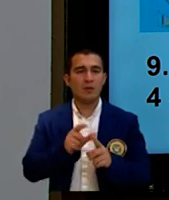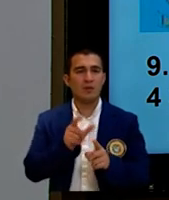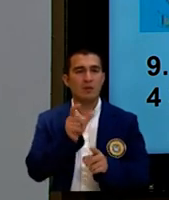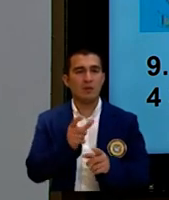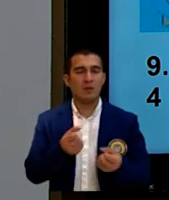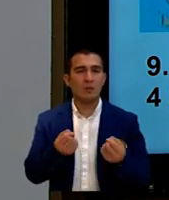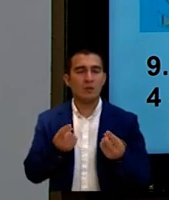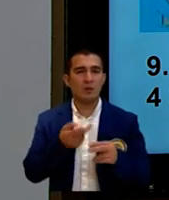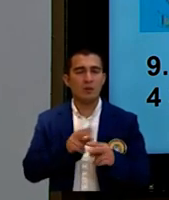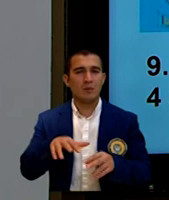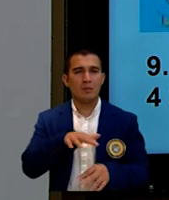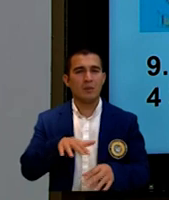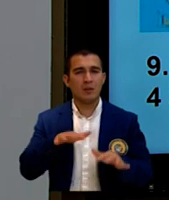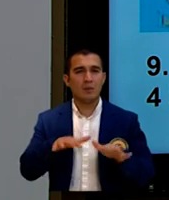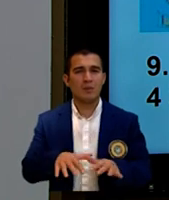joylashganini bilamizmi?